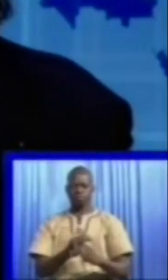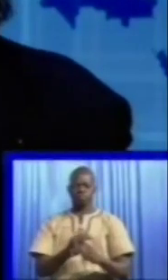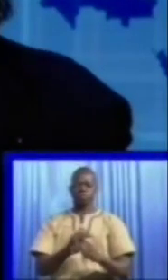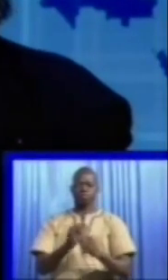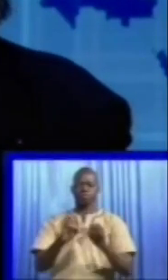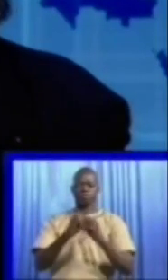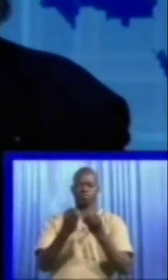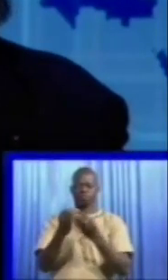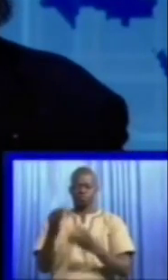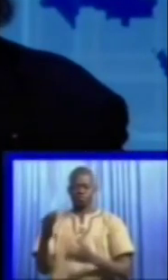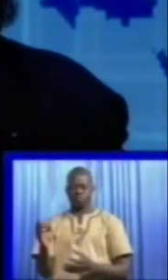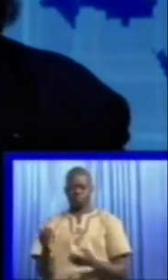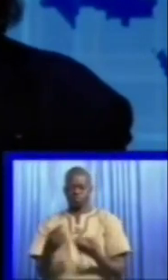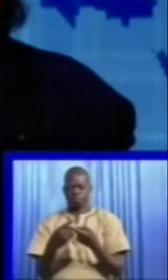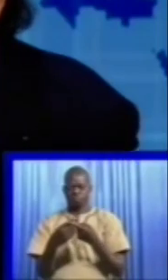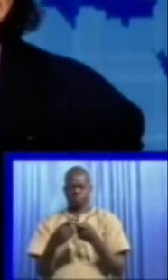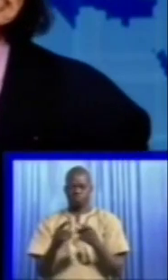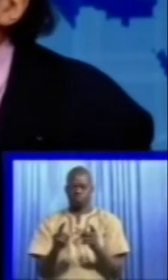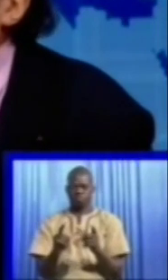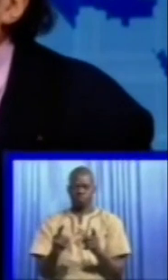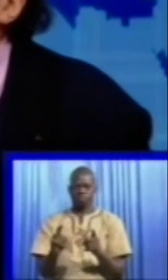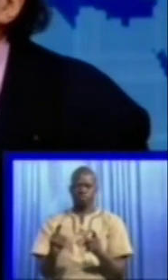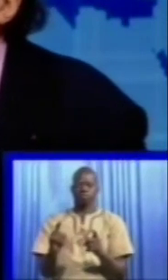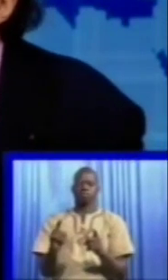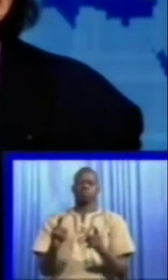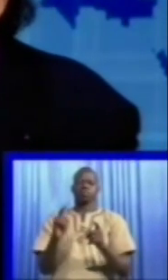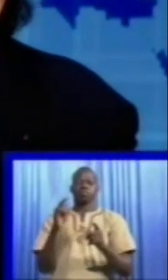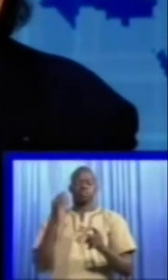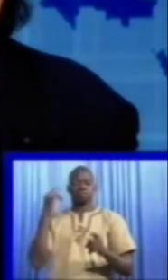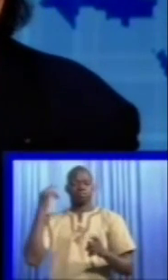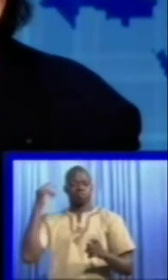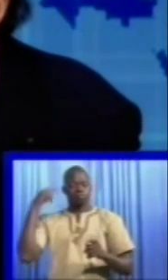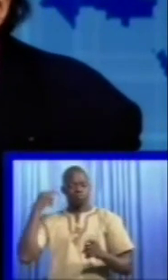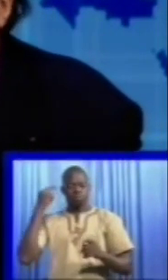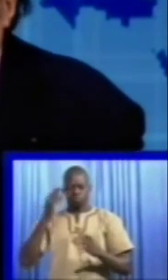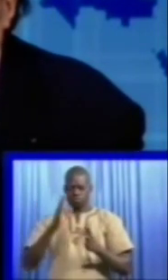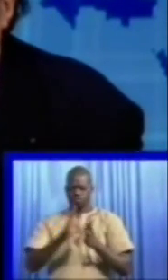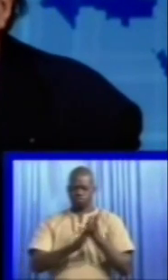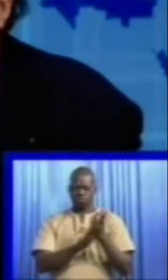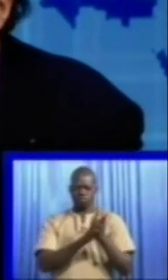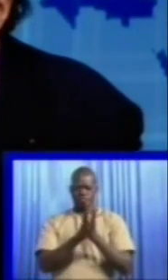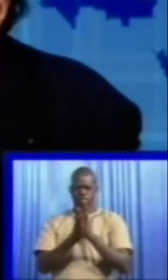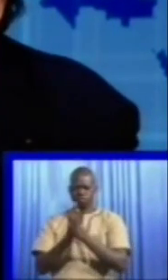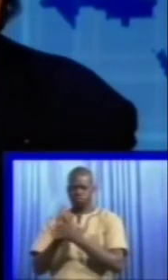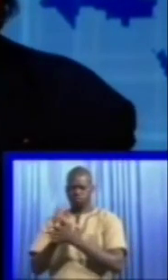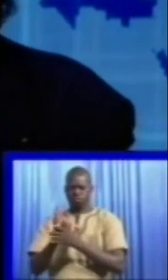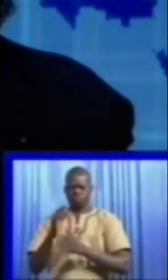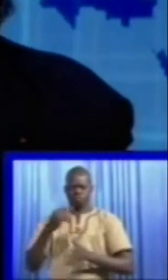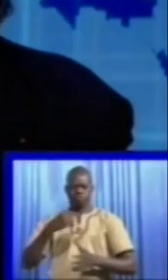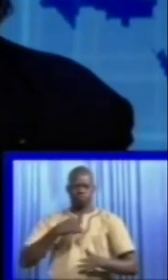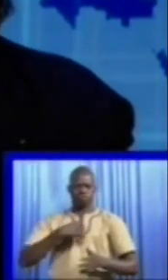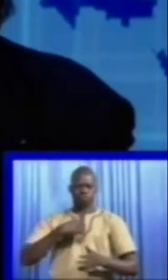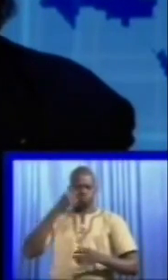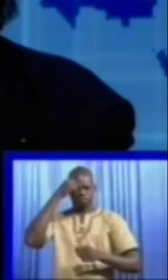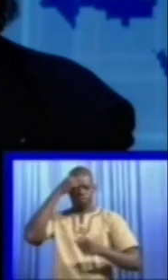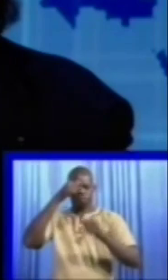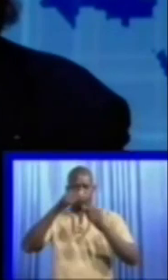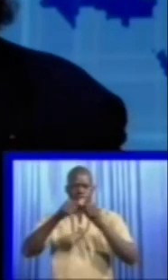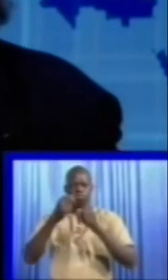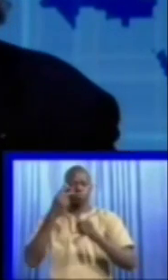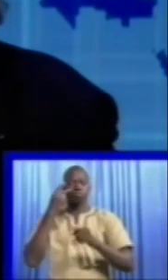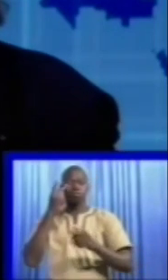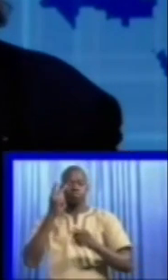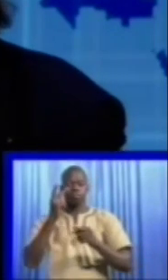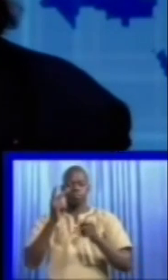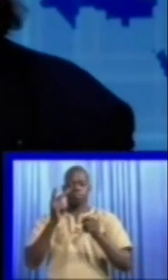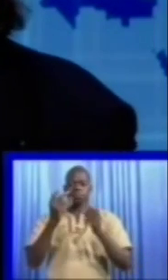l'Ukraine. Mais, vous voyez, la rumeur a circulé. Je me souviens d'avoir vu des Burkinabés